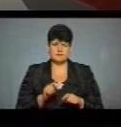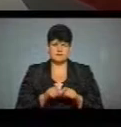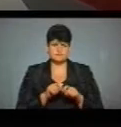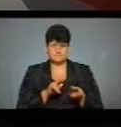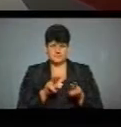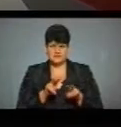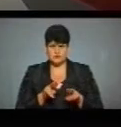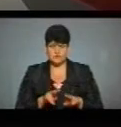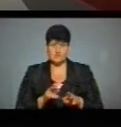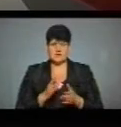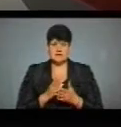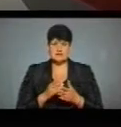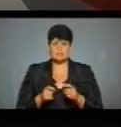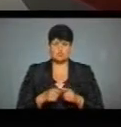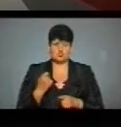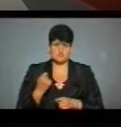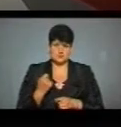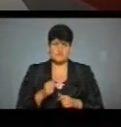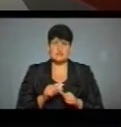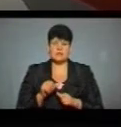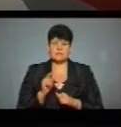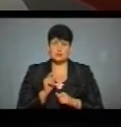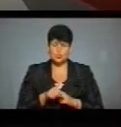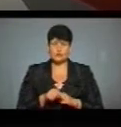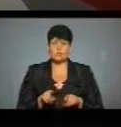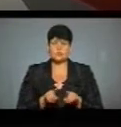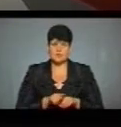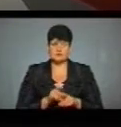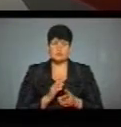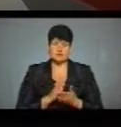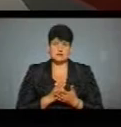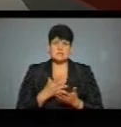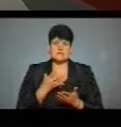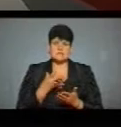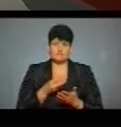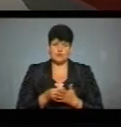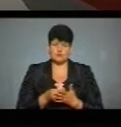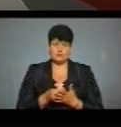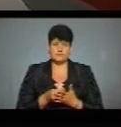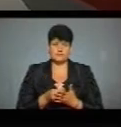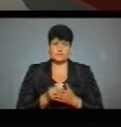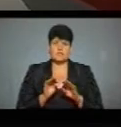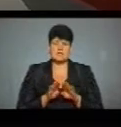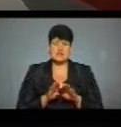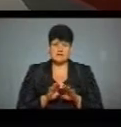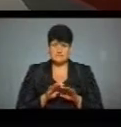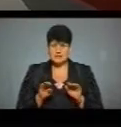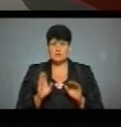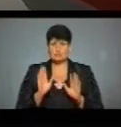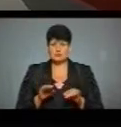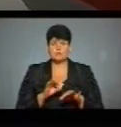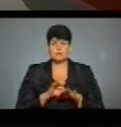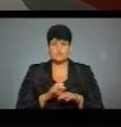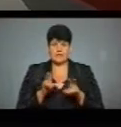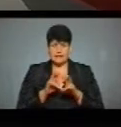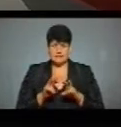які перебувають з порушенням. Крім того, також ми на своєму рівні будемо здійснювати